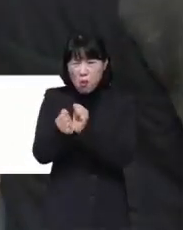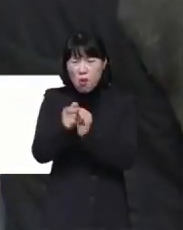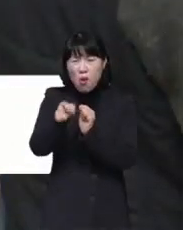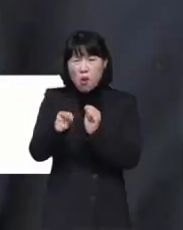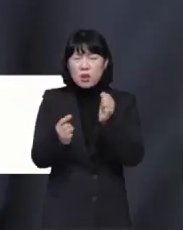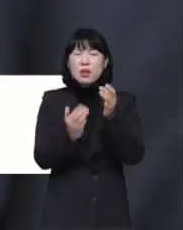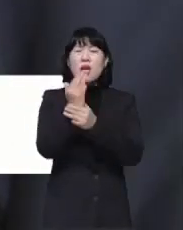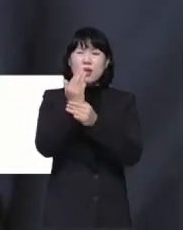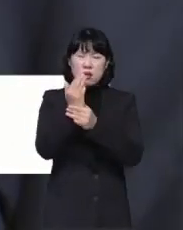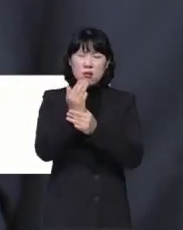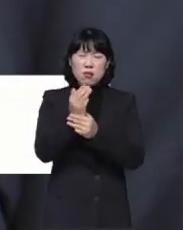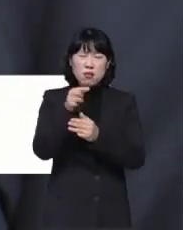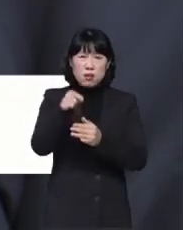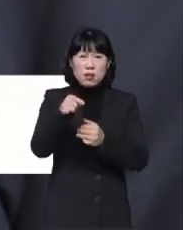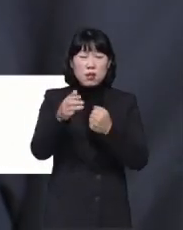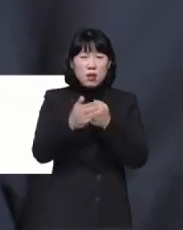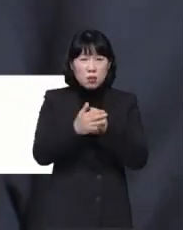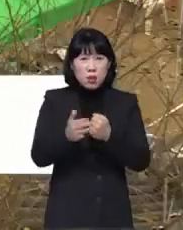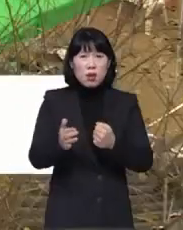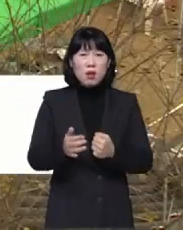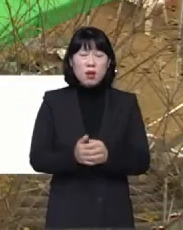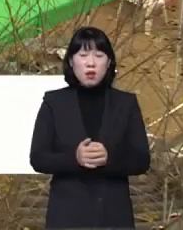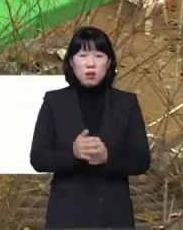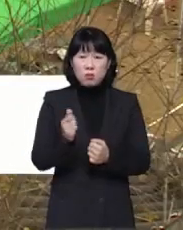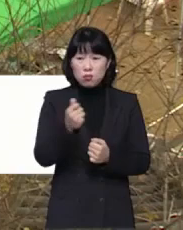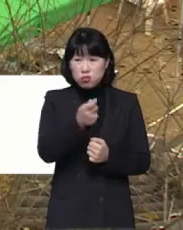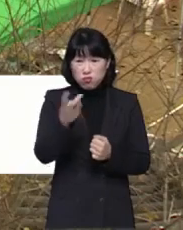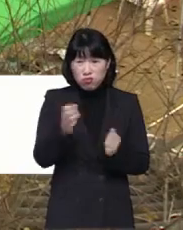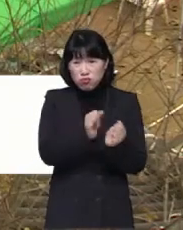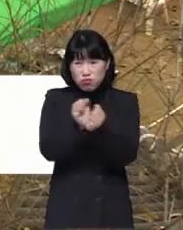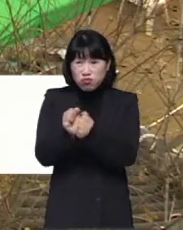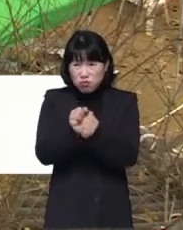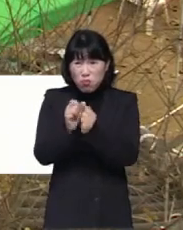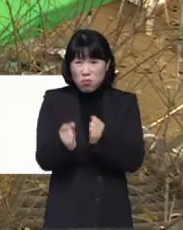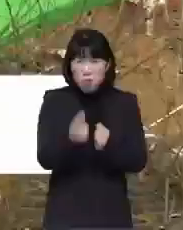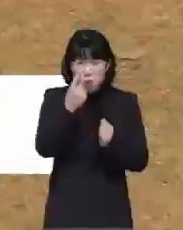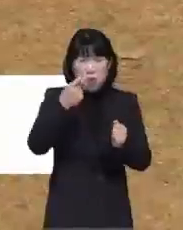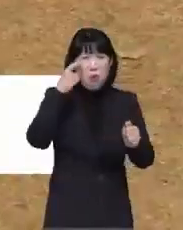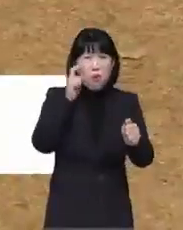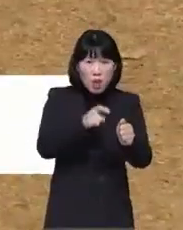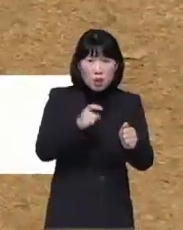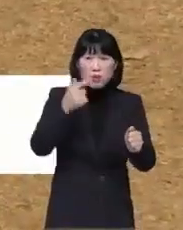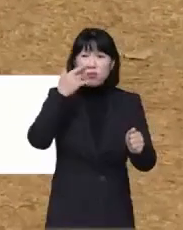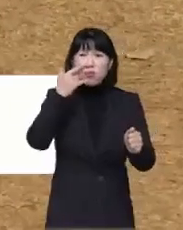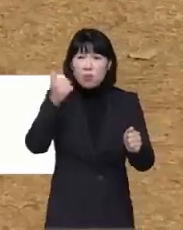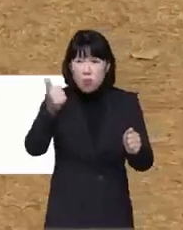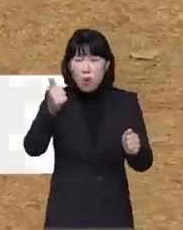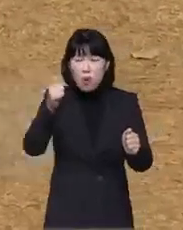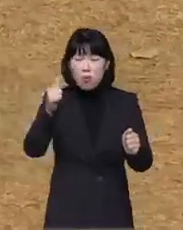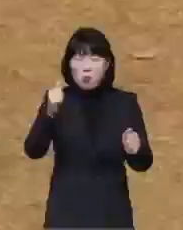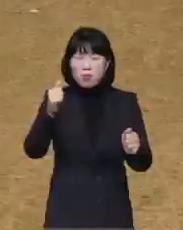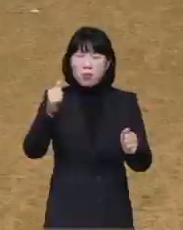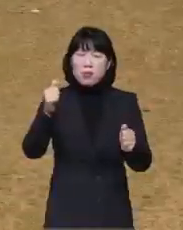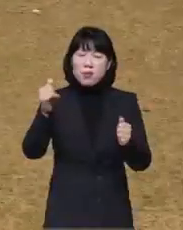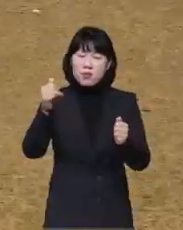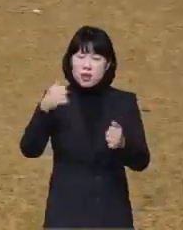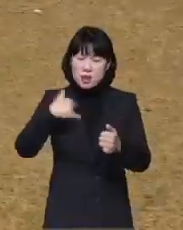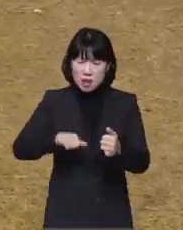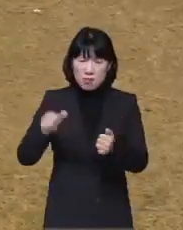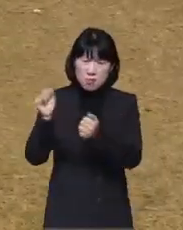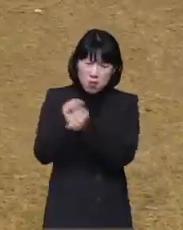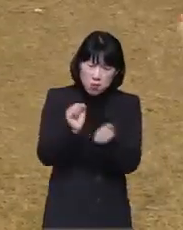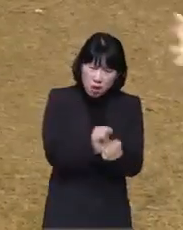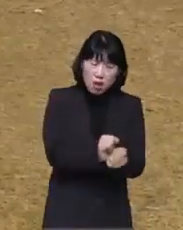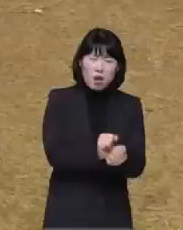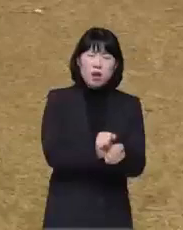발생하고 있는 상황 이런 집단 감염 오늘 통해 확진 판정을 받은 부모들에 의해 자녀들까지 연수의